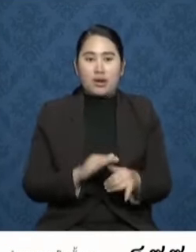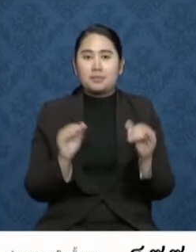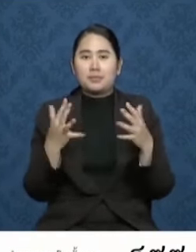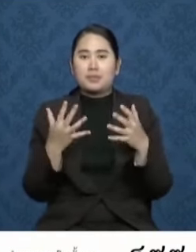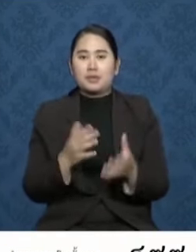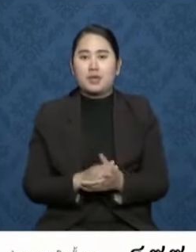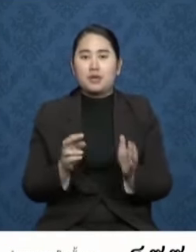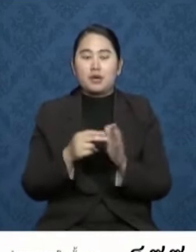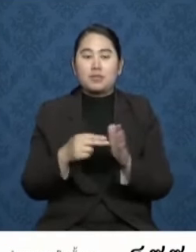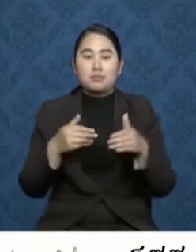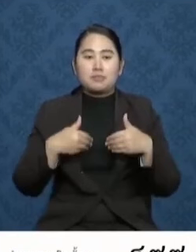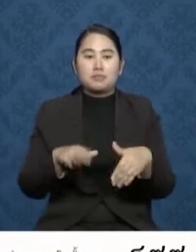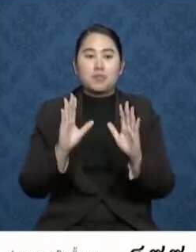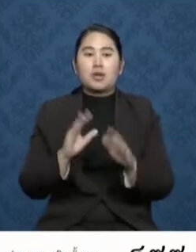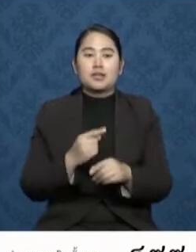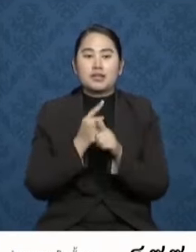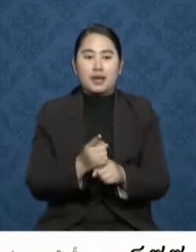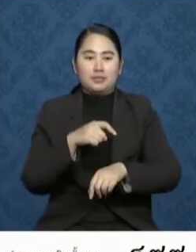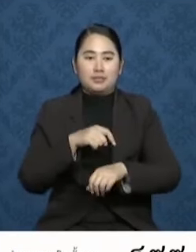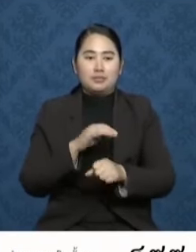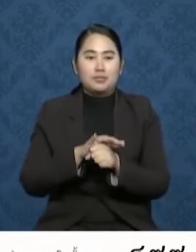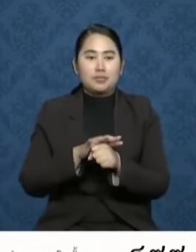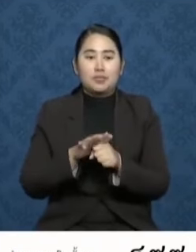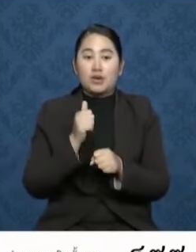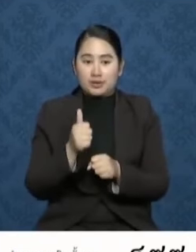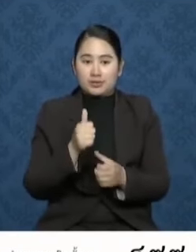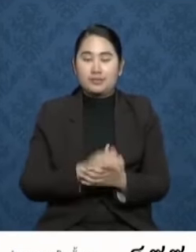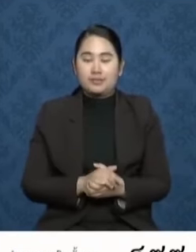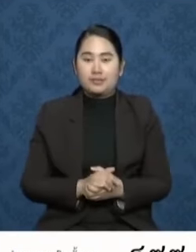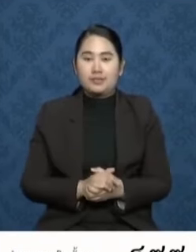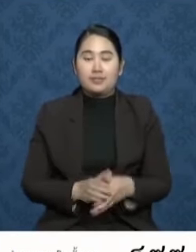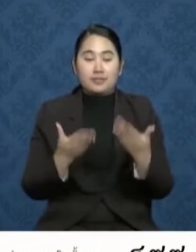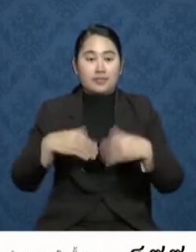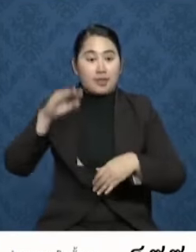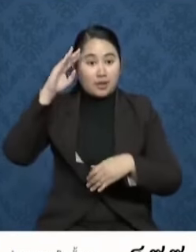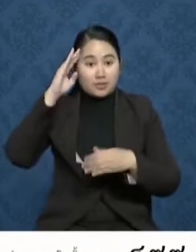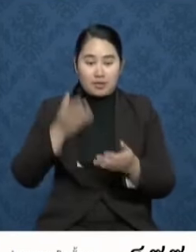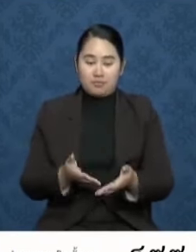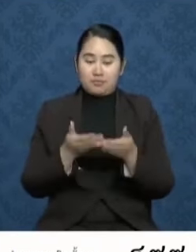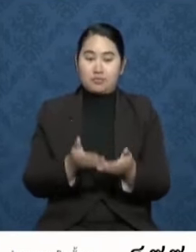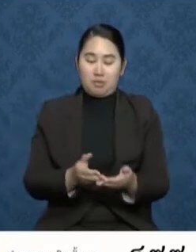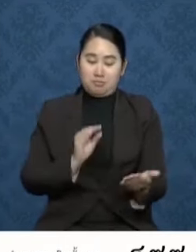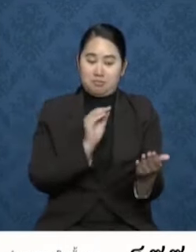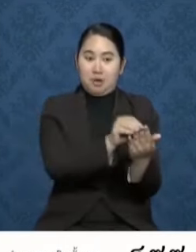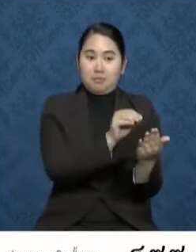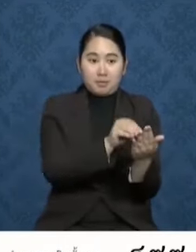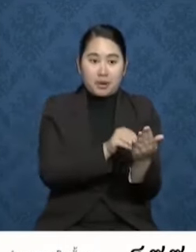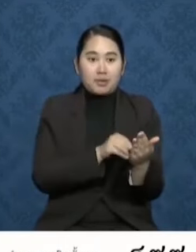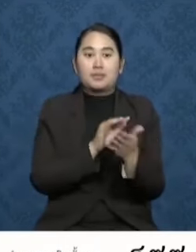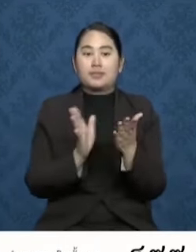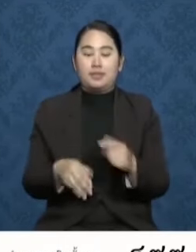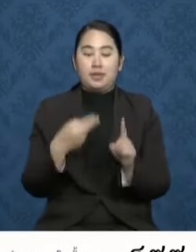เขาก็ปล่อยวงเงินตามความเหมาะสมของโครงการพอกองทัพเรือยัดไส้ไปเยอะๆ